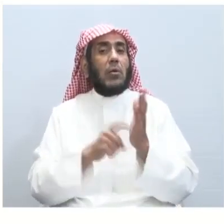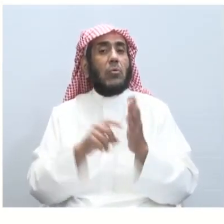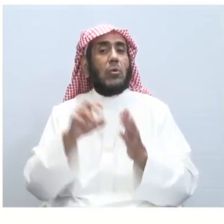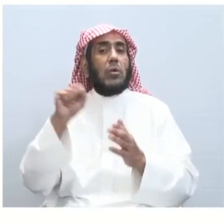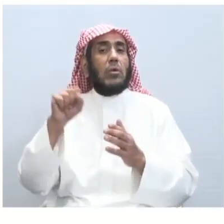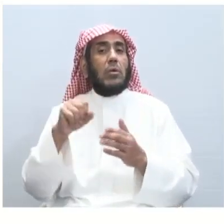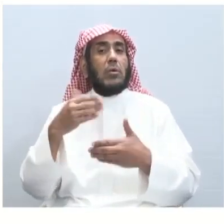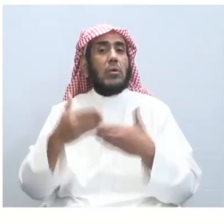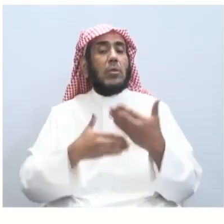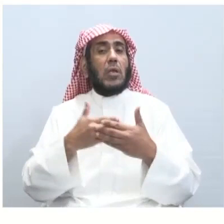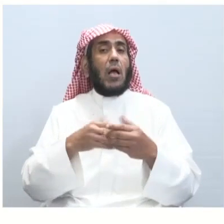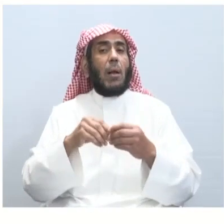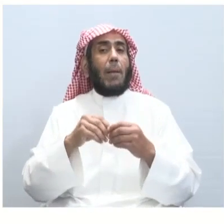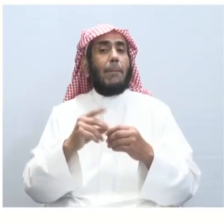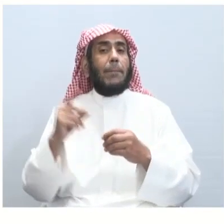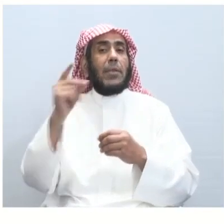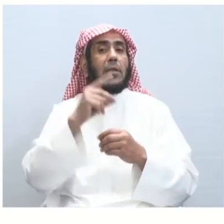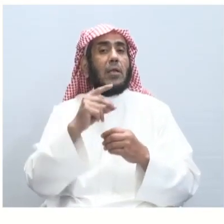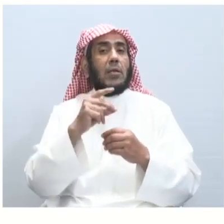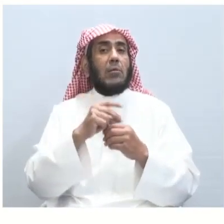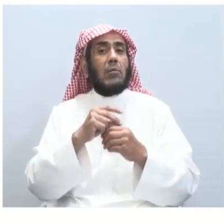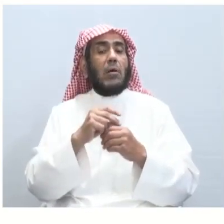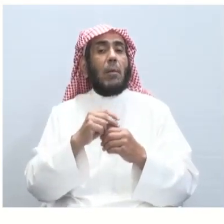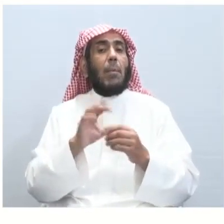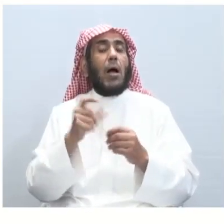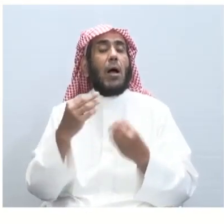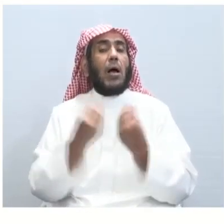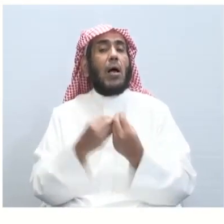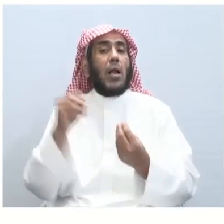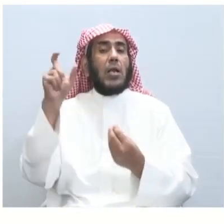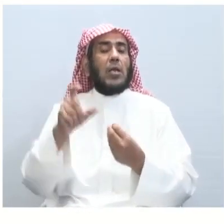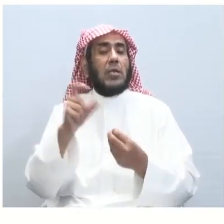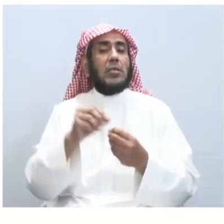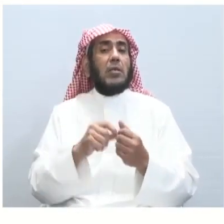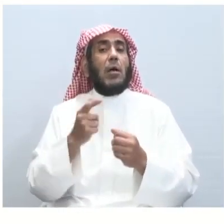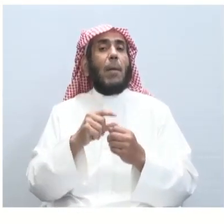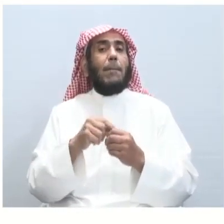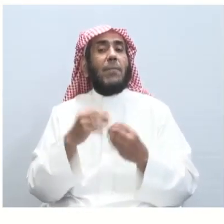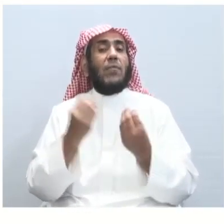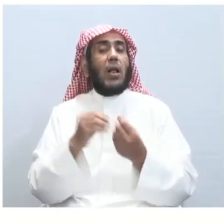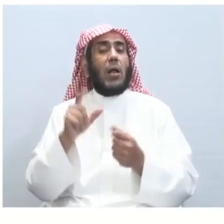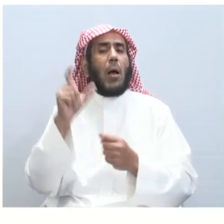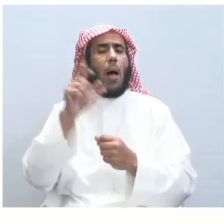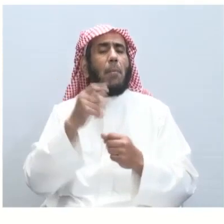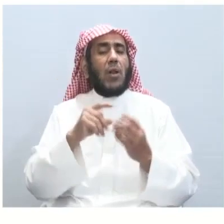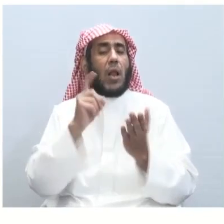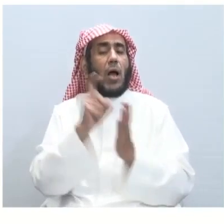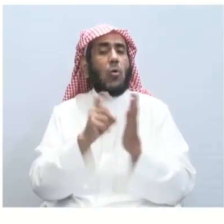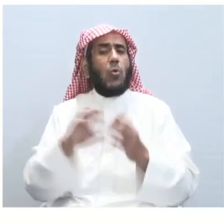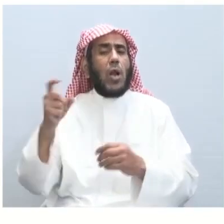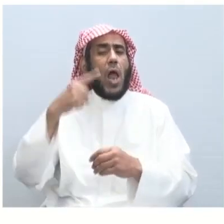تتعامل بطبيعه تتعامل مع الاشخاص هذا في القانون الخاص اما في القانون العام